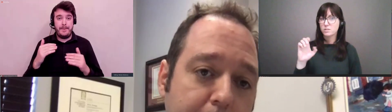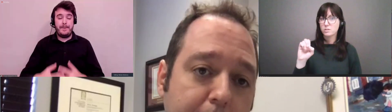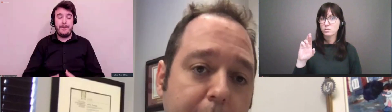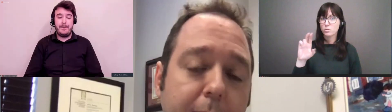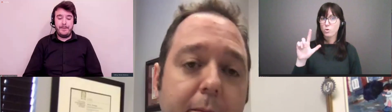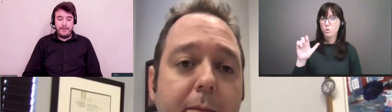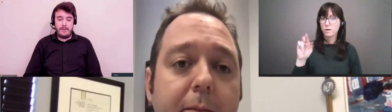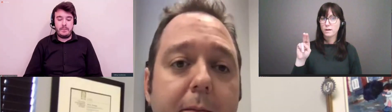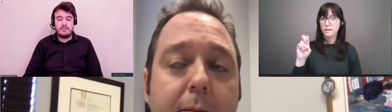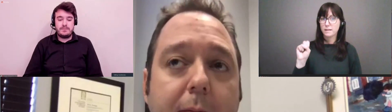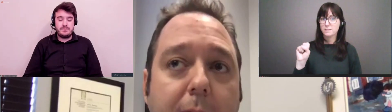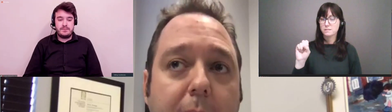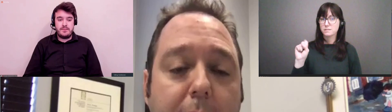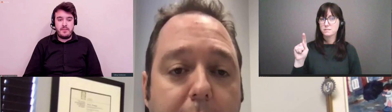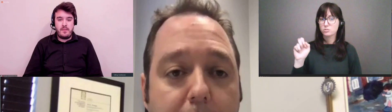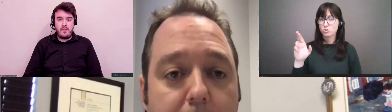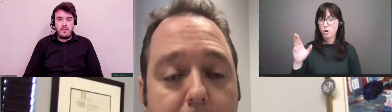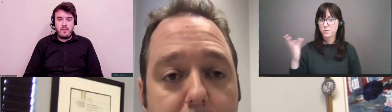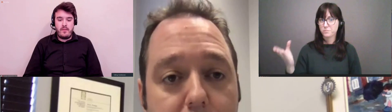question.